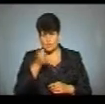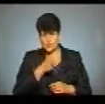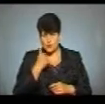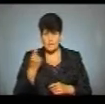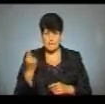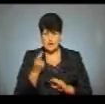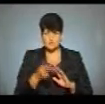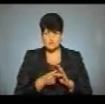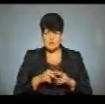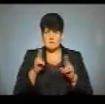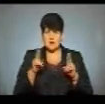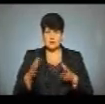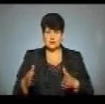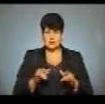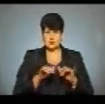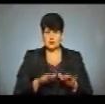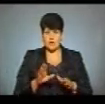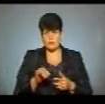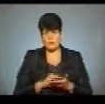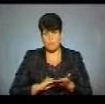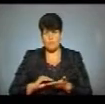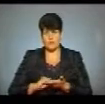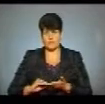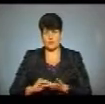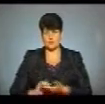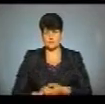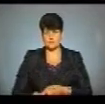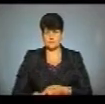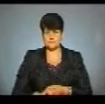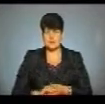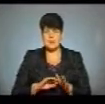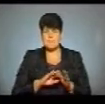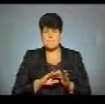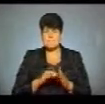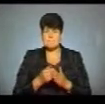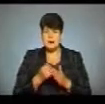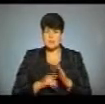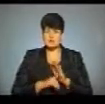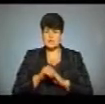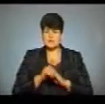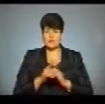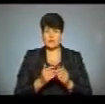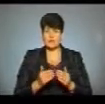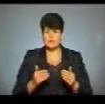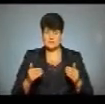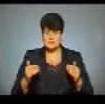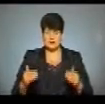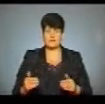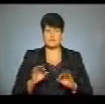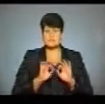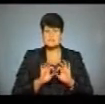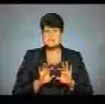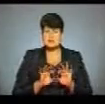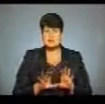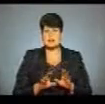першому класі правила дорожнього руху, а далі їх повторюємо. Перед початком вистави інспектор патрульної поліції Ігор Євасів розповів дітям